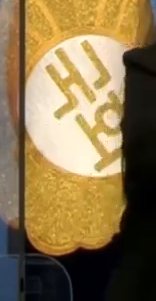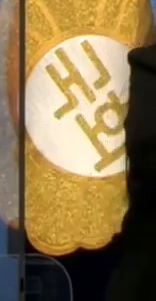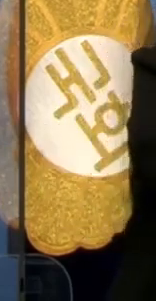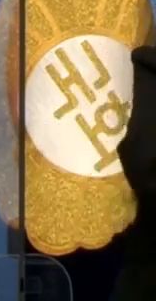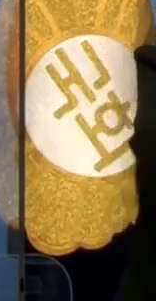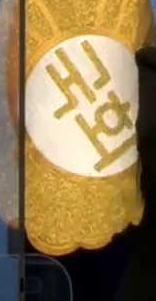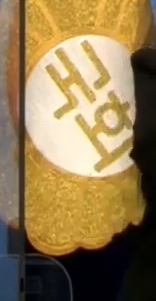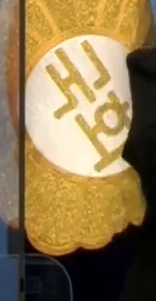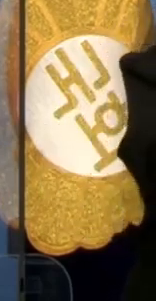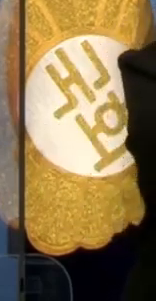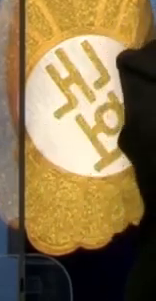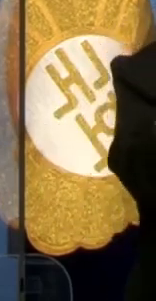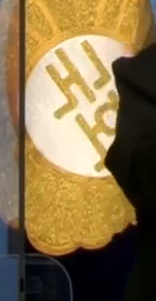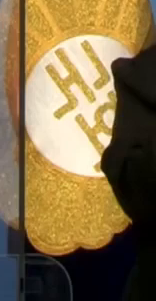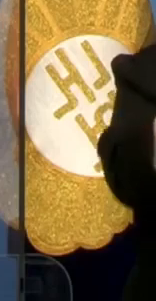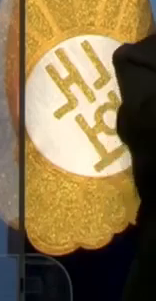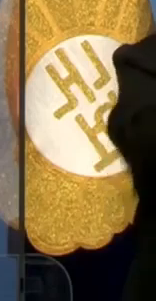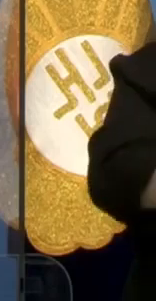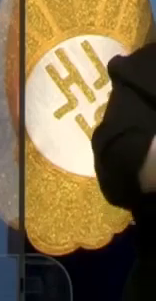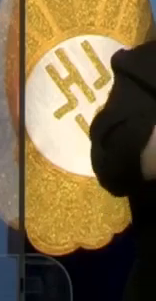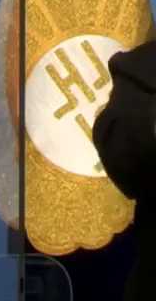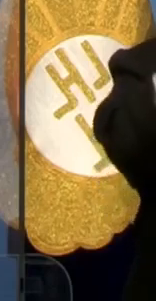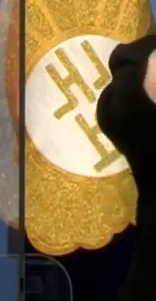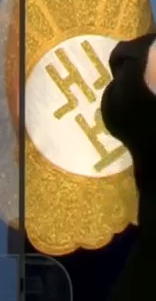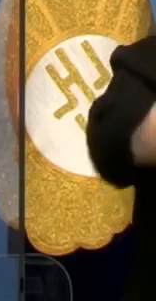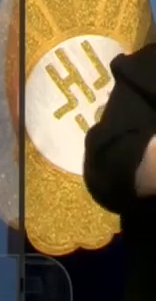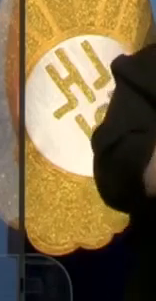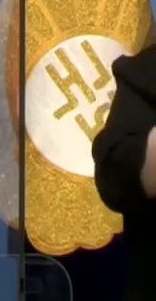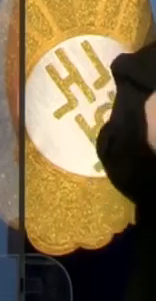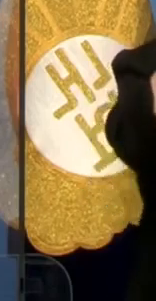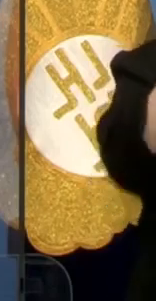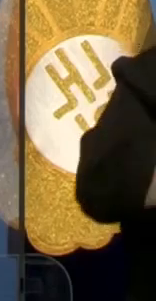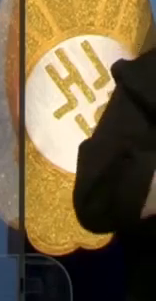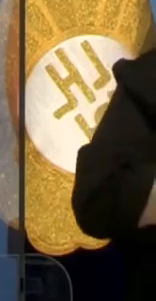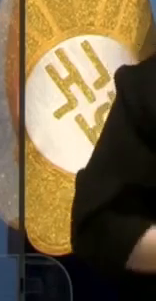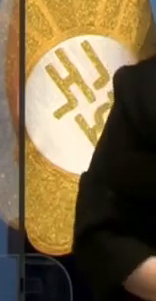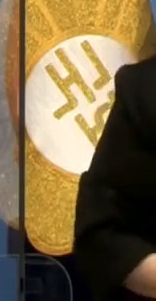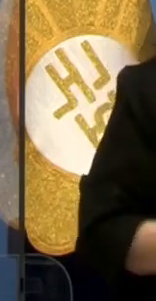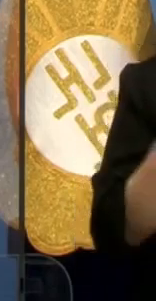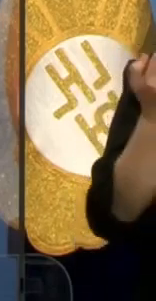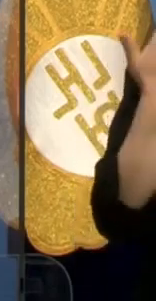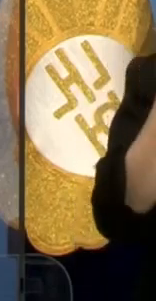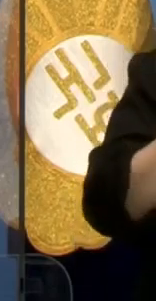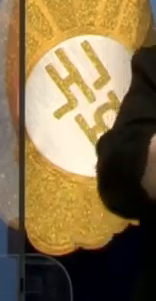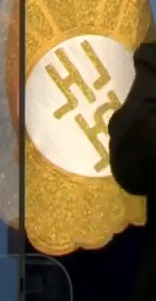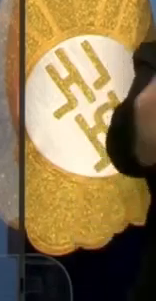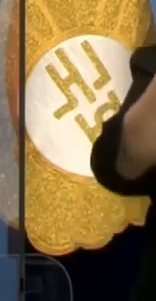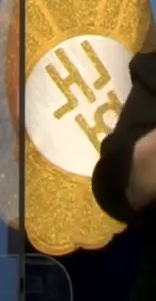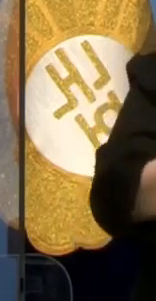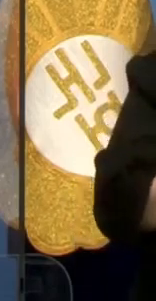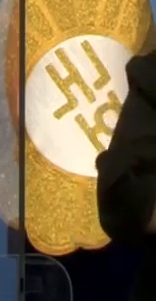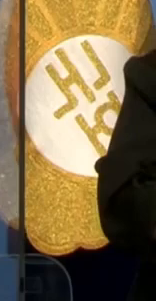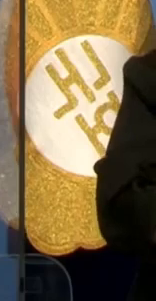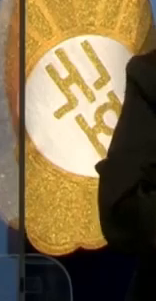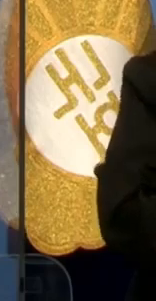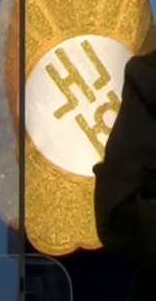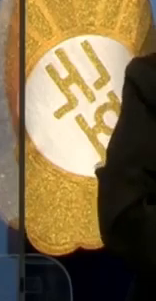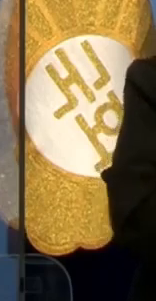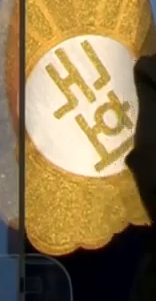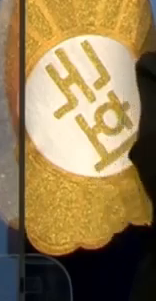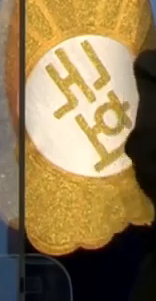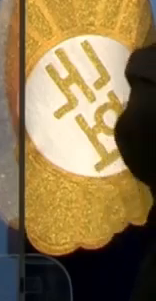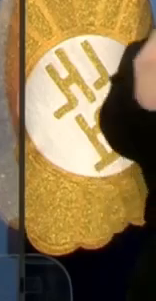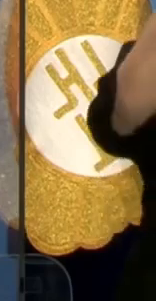역사적 사실을 깨칠 수 있습니다. 얼마 전 별세한 최 전 원장의 아버지 최영섭 예비역 해군